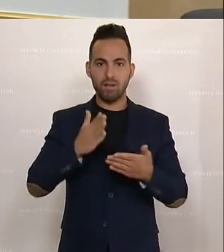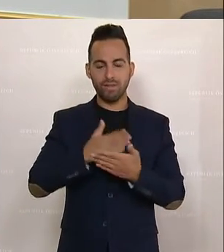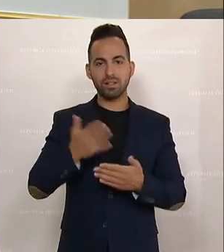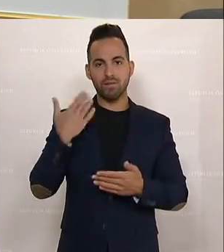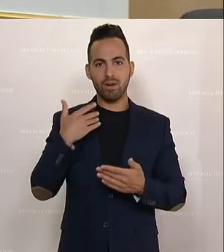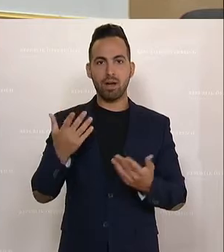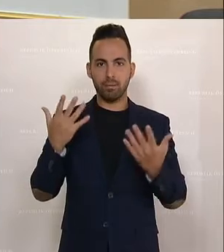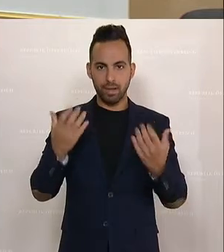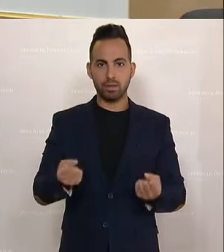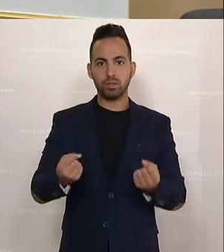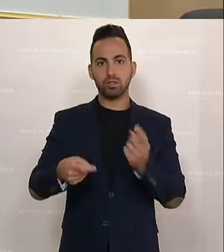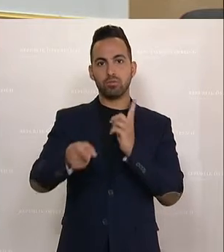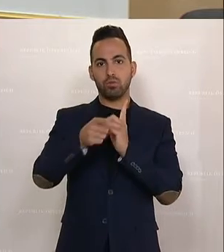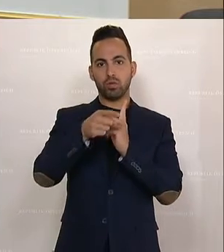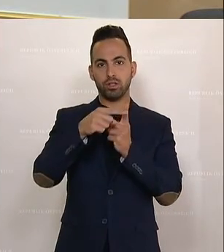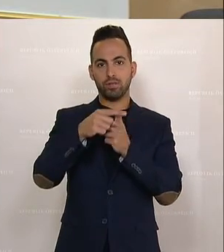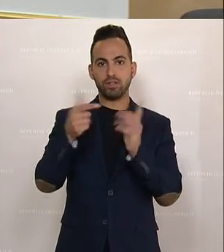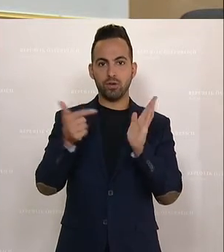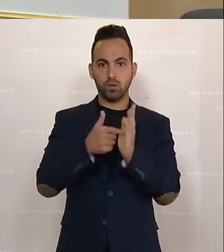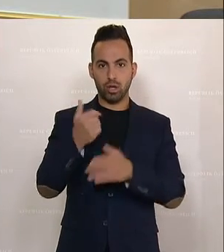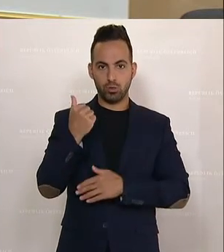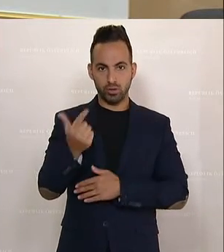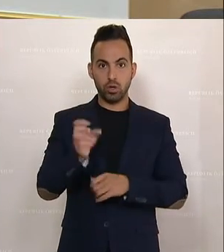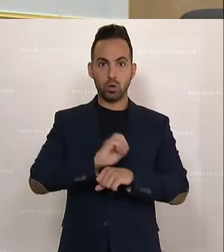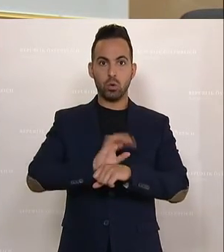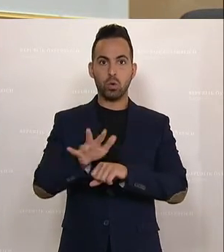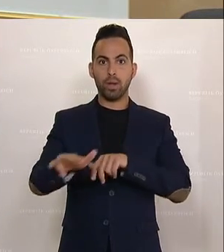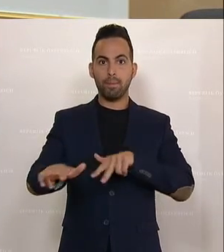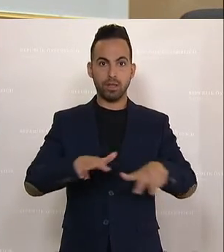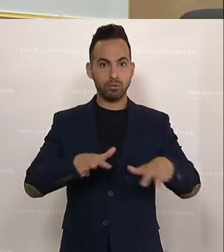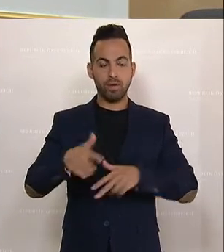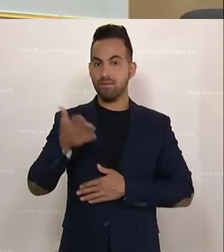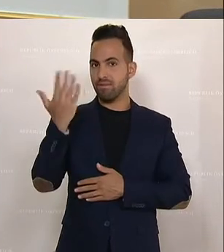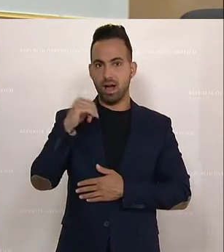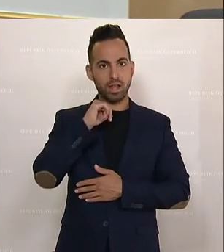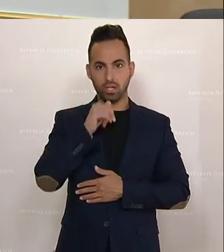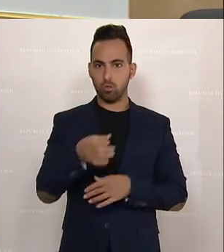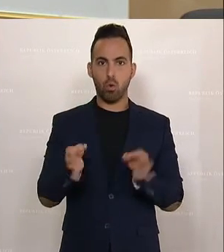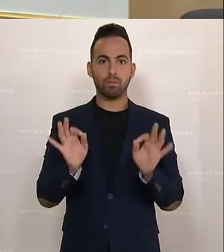im Jahr 2021 war das Corona-Management nicht optimal. Das hat